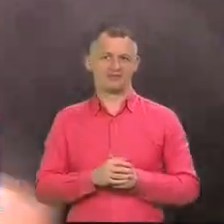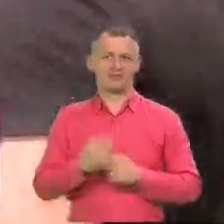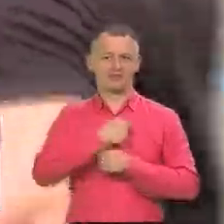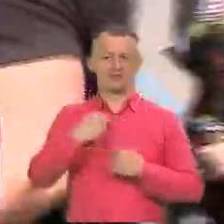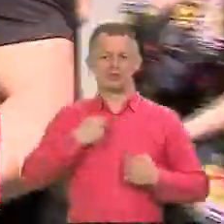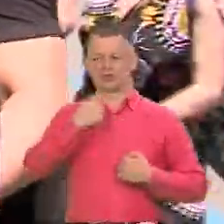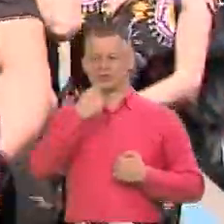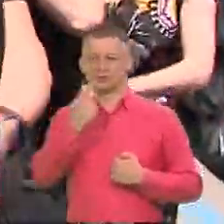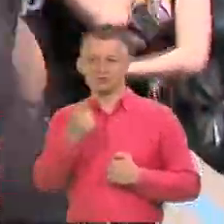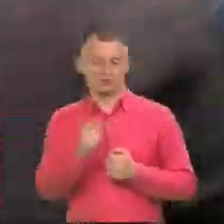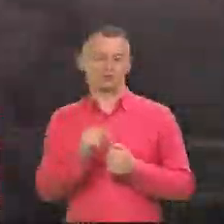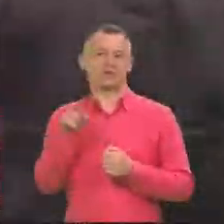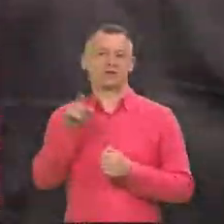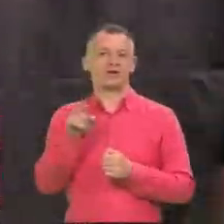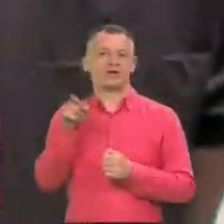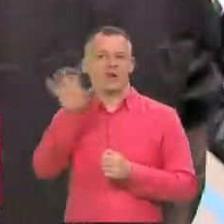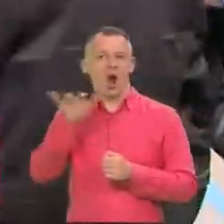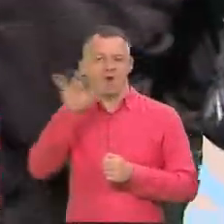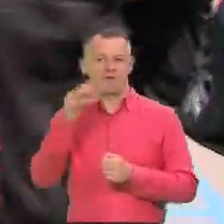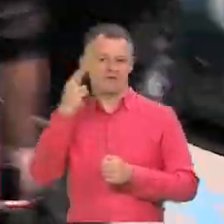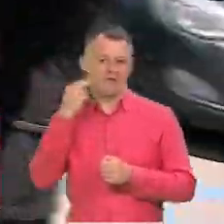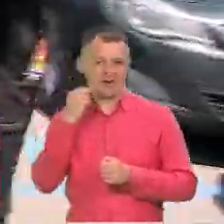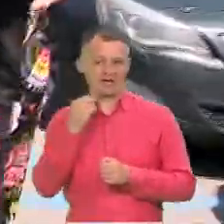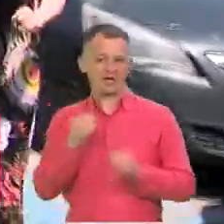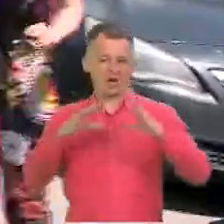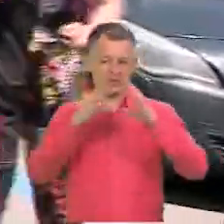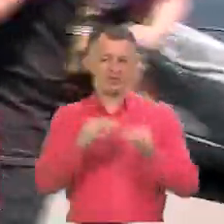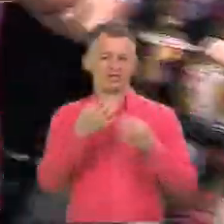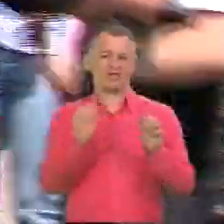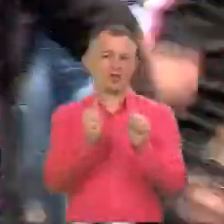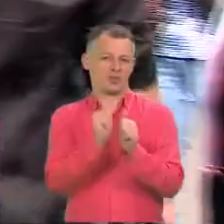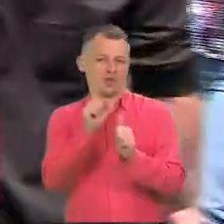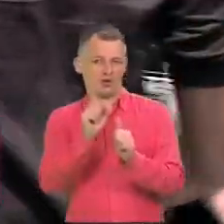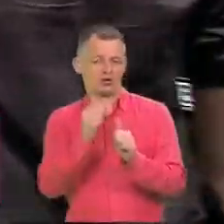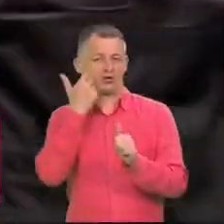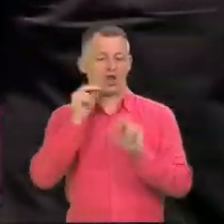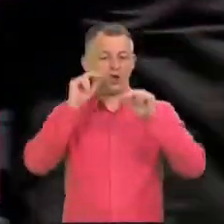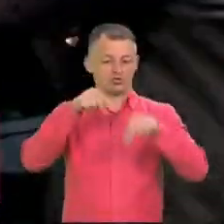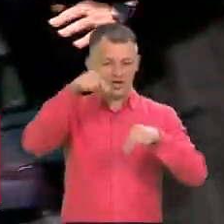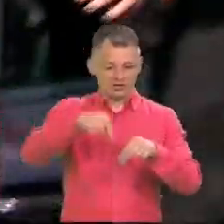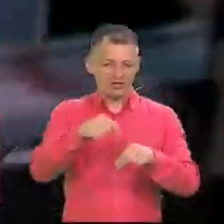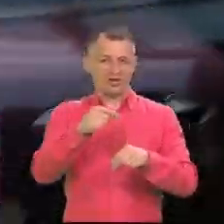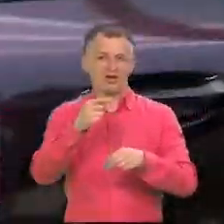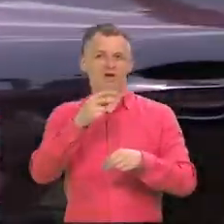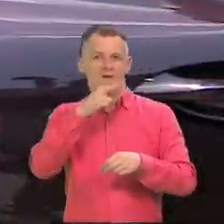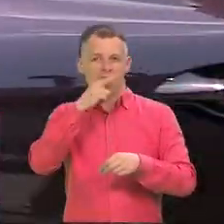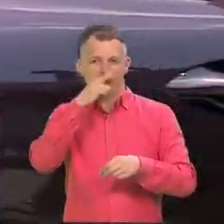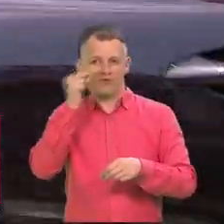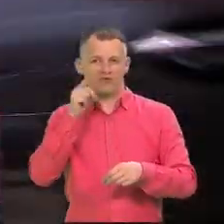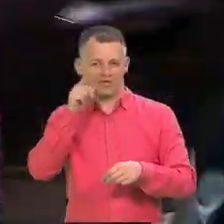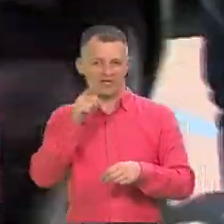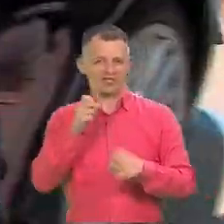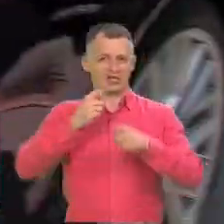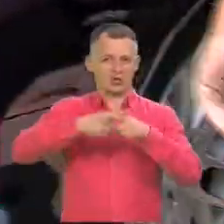atras în România fete cu promisiunea că vor fi iubitele lor, dar odată ajunse aici le-au exploatat sexual, prin intimidare, violență